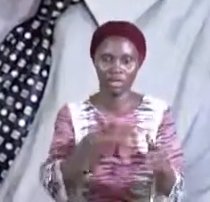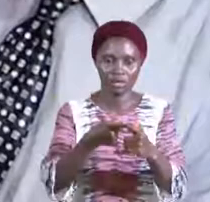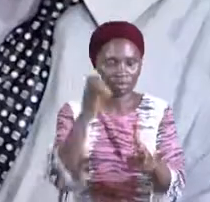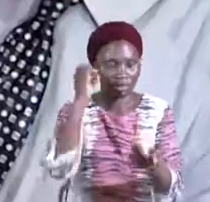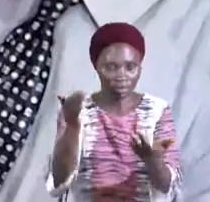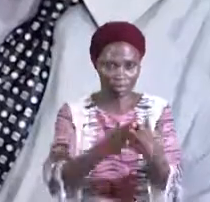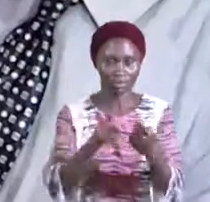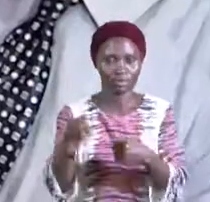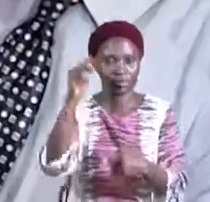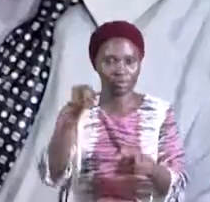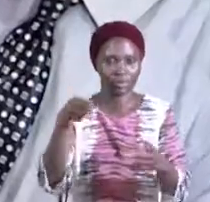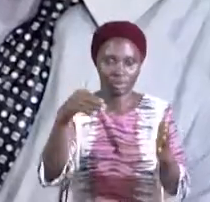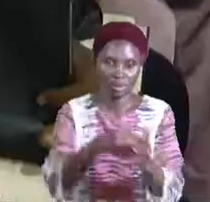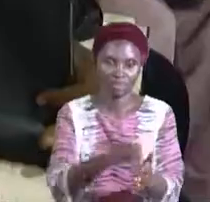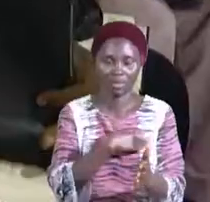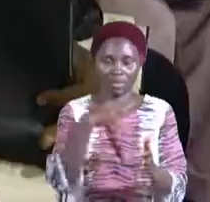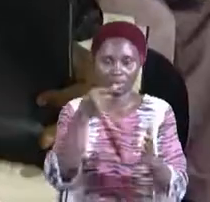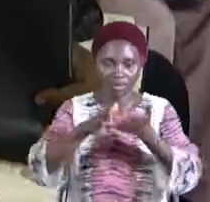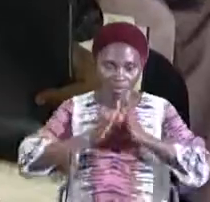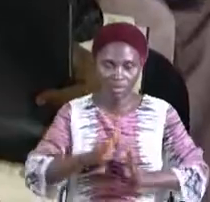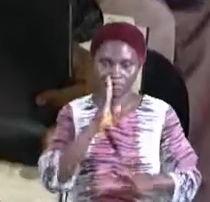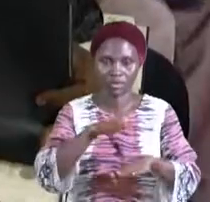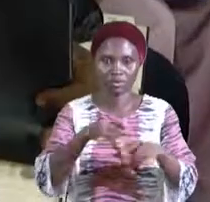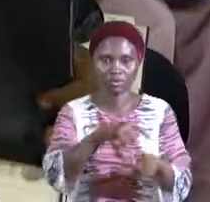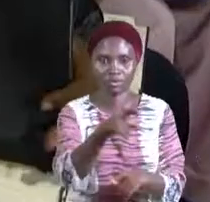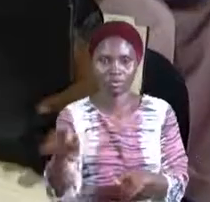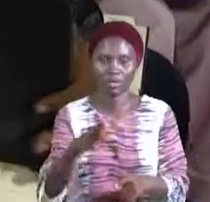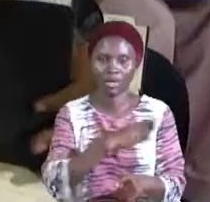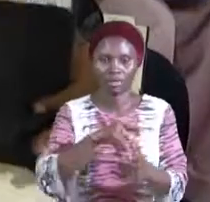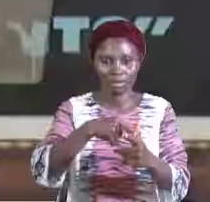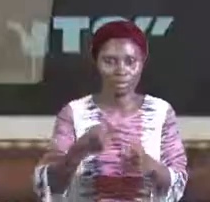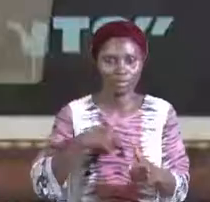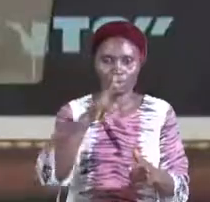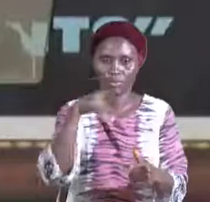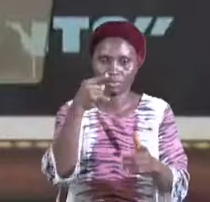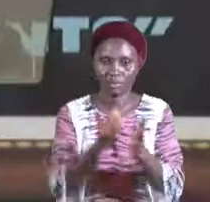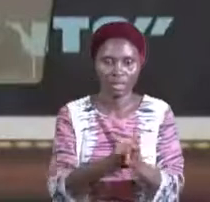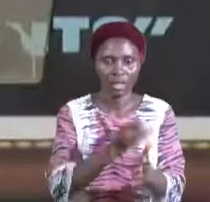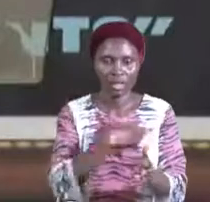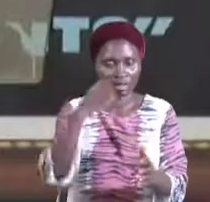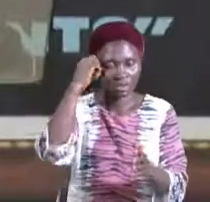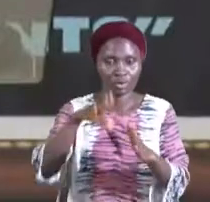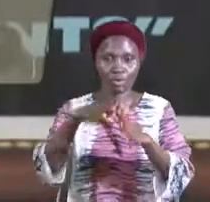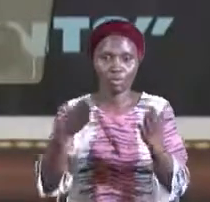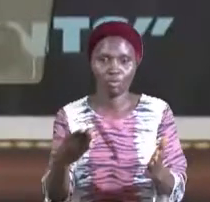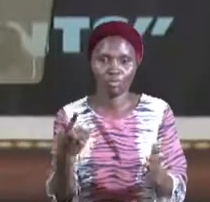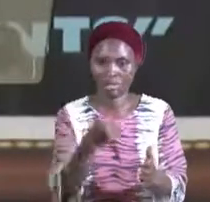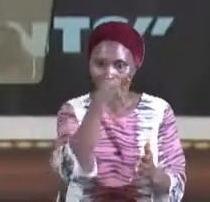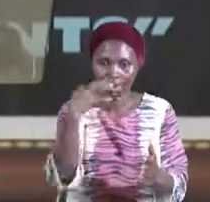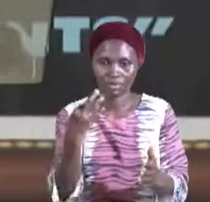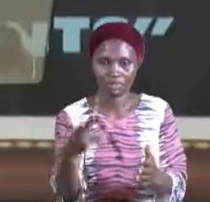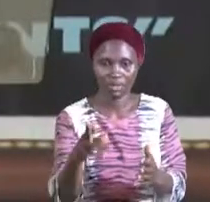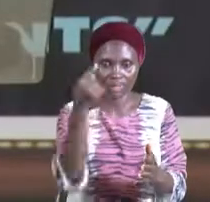la paix soit avec vous. Et on nous dit, et il ouvrit leurs yeux, leur esprit, pour